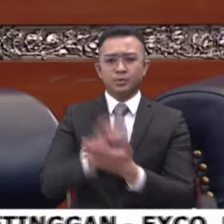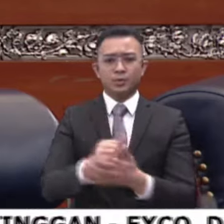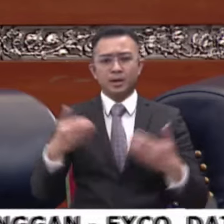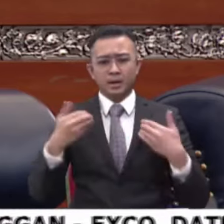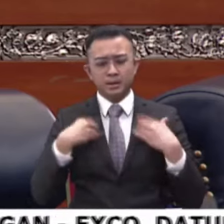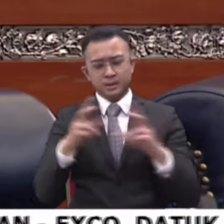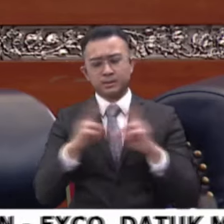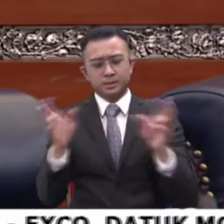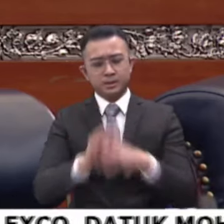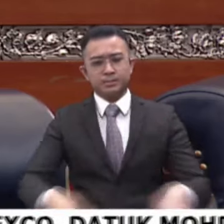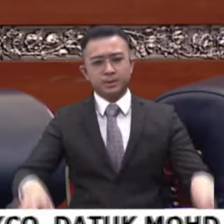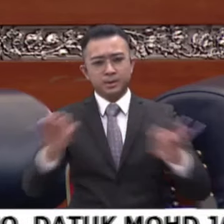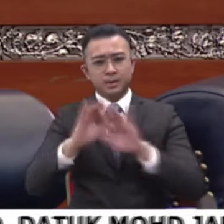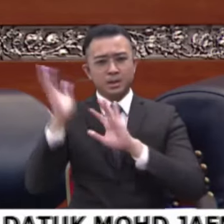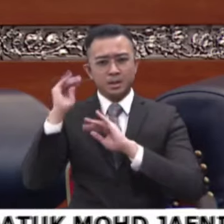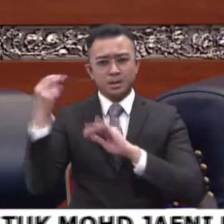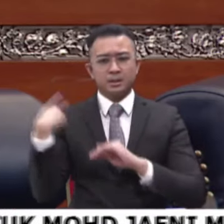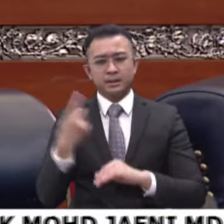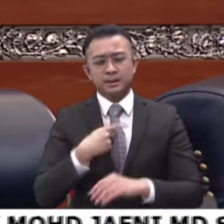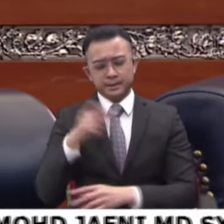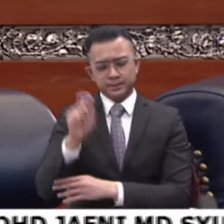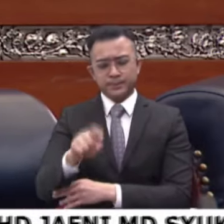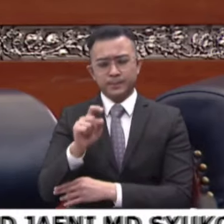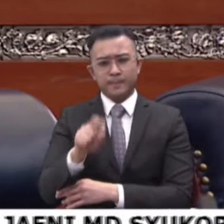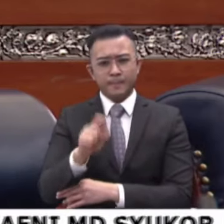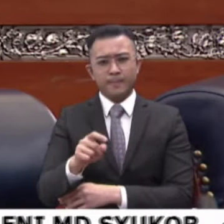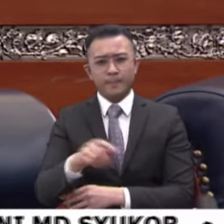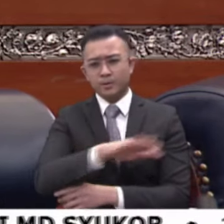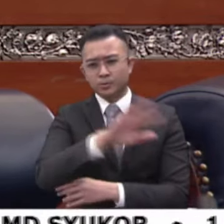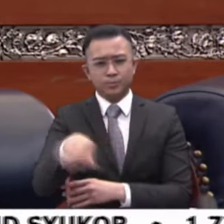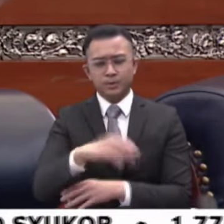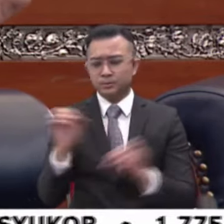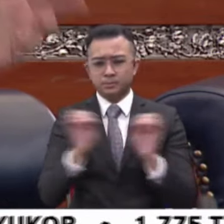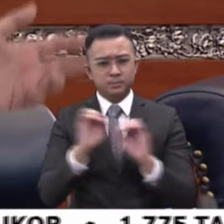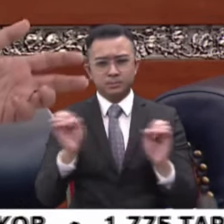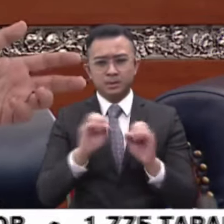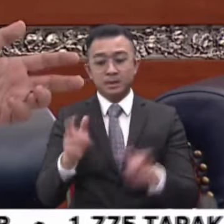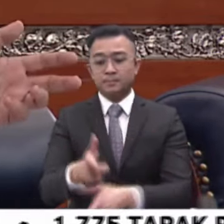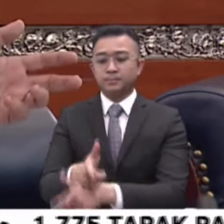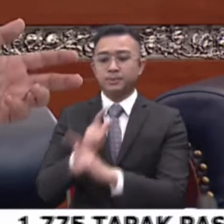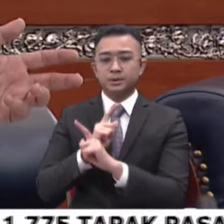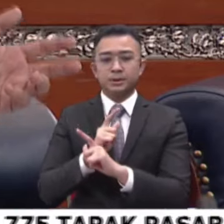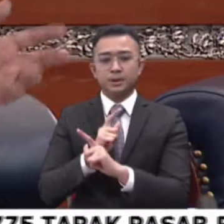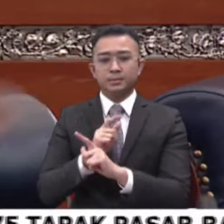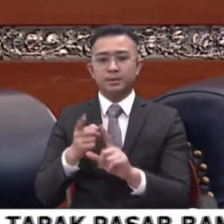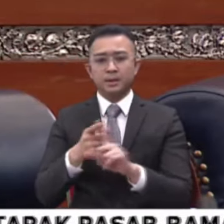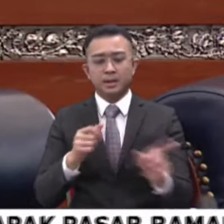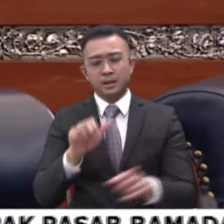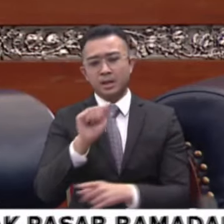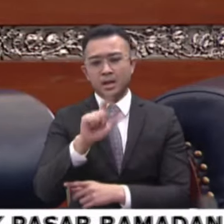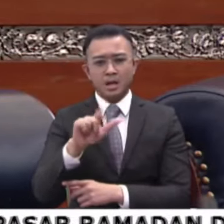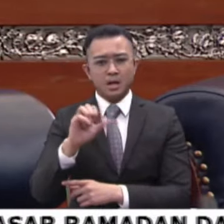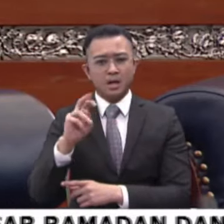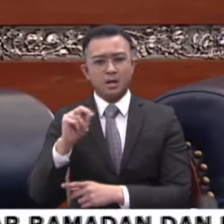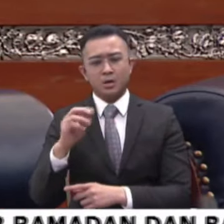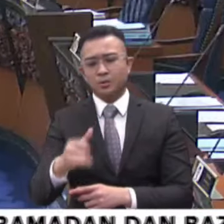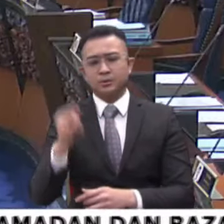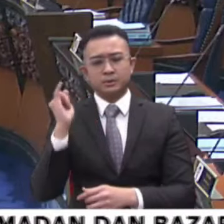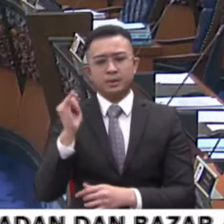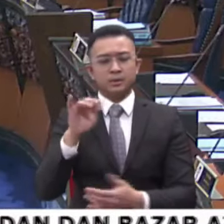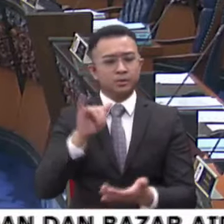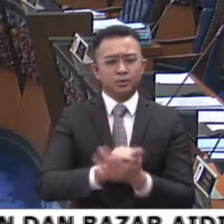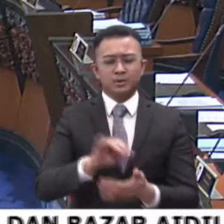Itu adalah paling penting supaya kita memastikan mereka tidak akan pergi pinjam daripada along. Itu yang kita